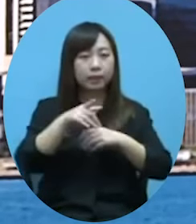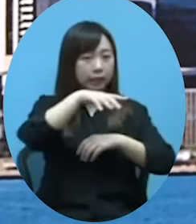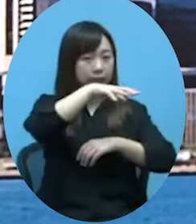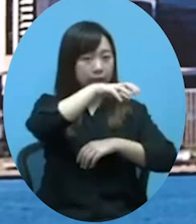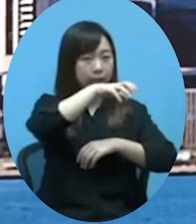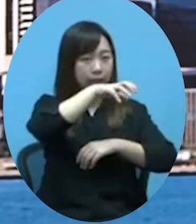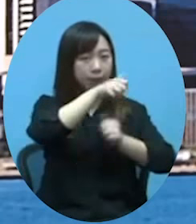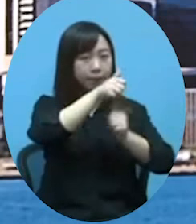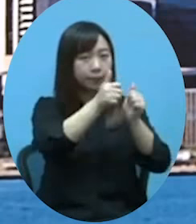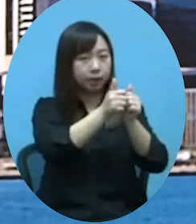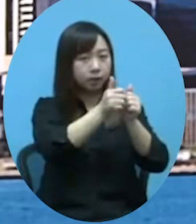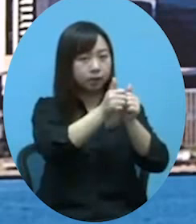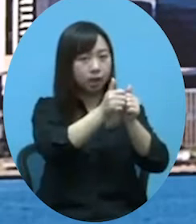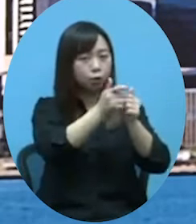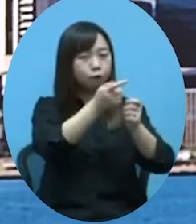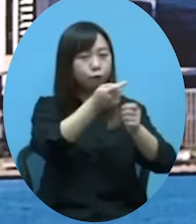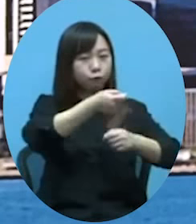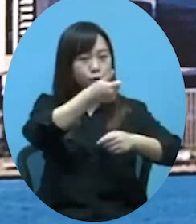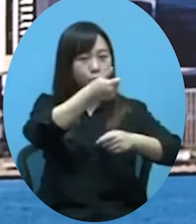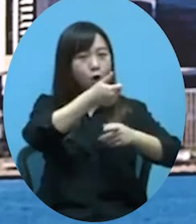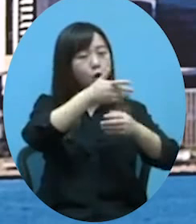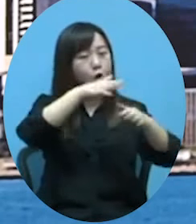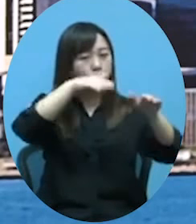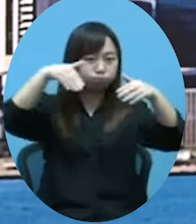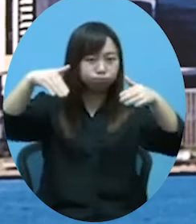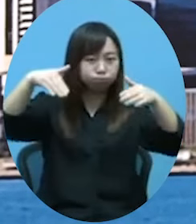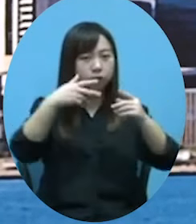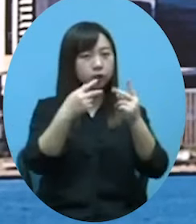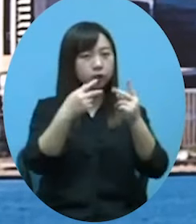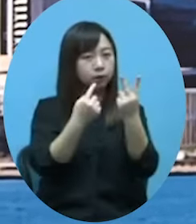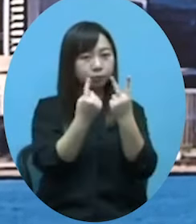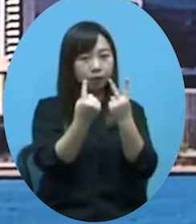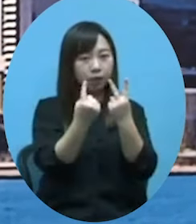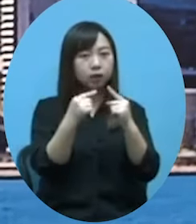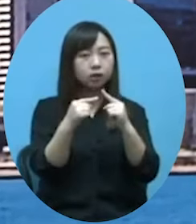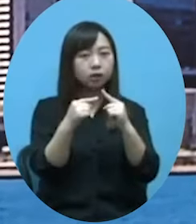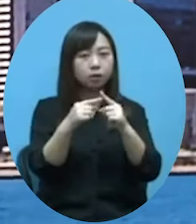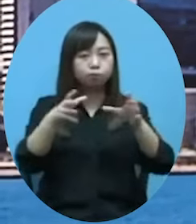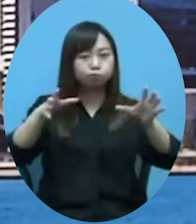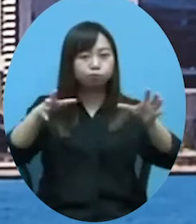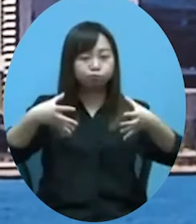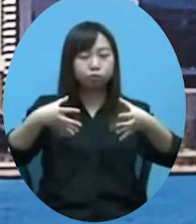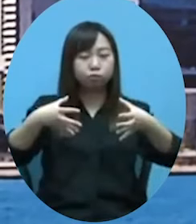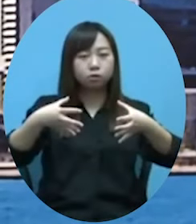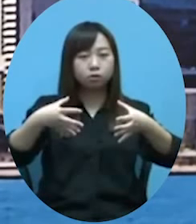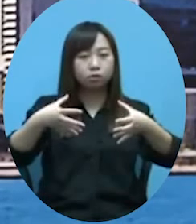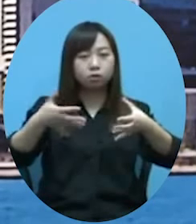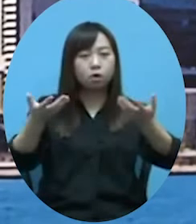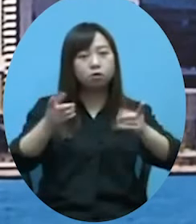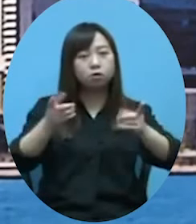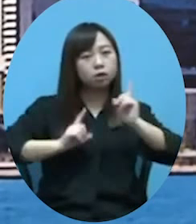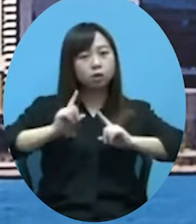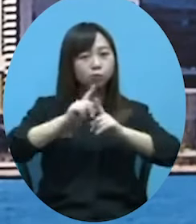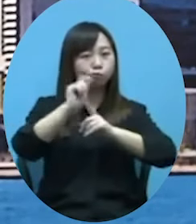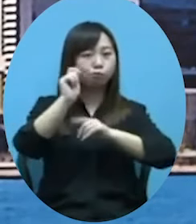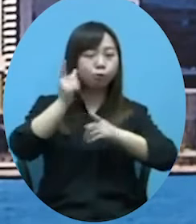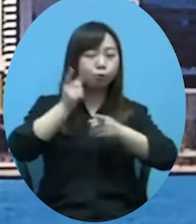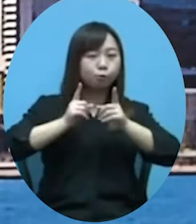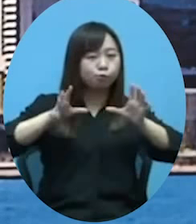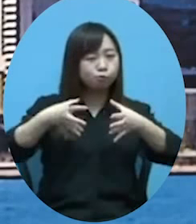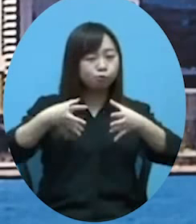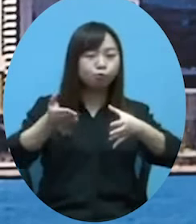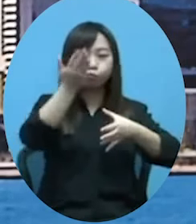朋友做搞手就有21人的一個就是據我們所知就可能是一個自由行的一個自己組